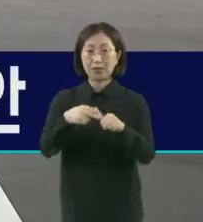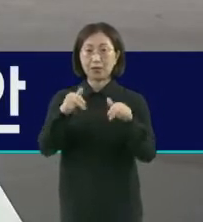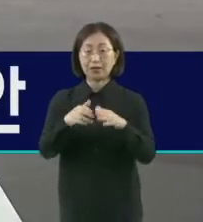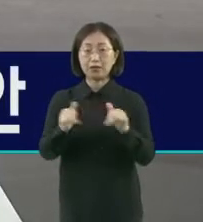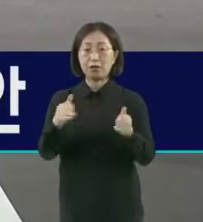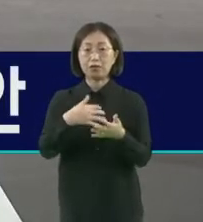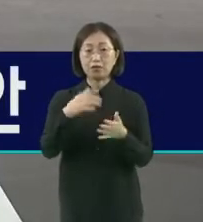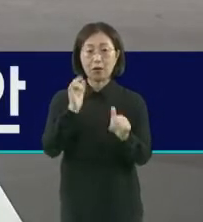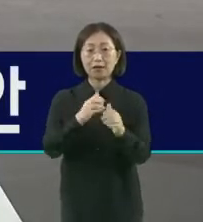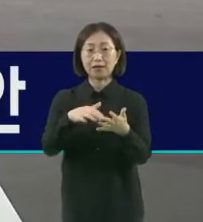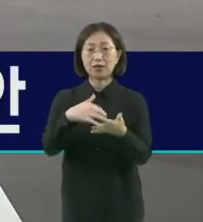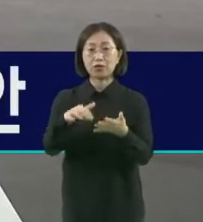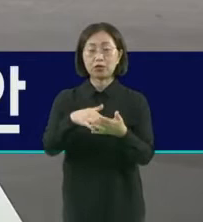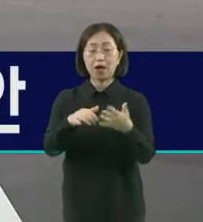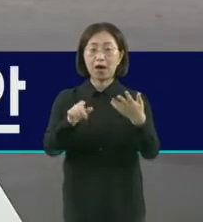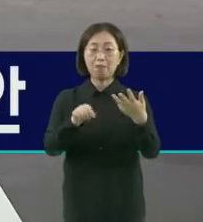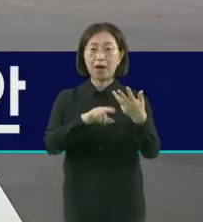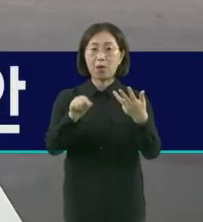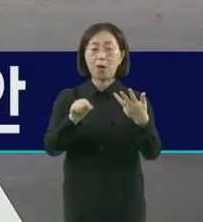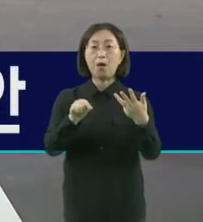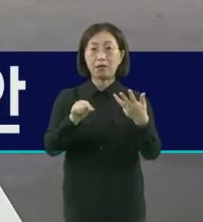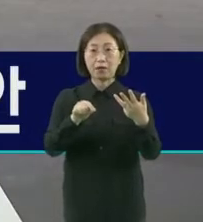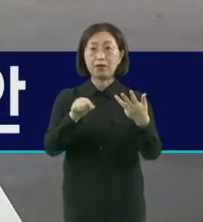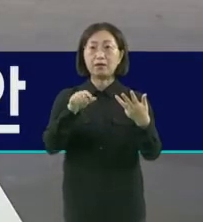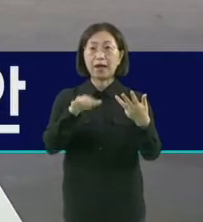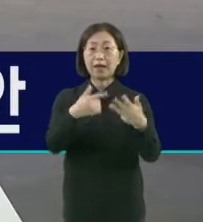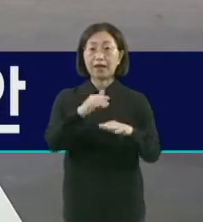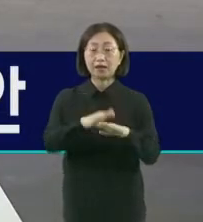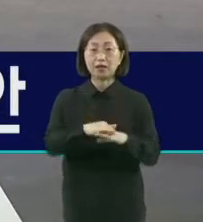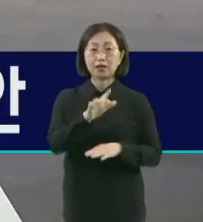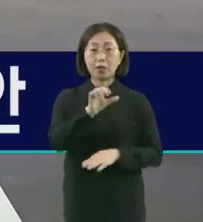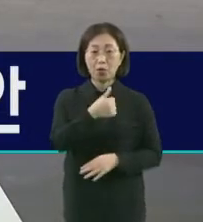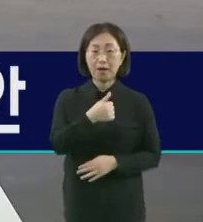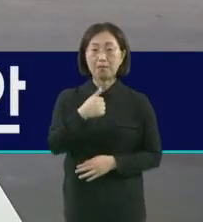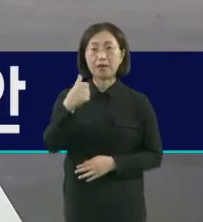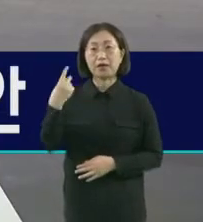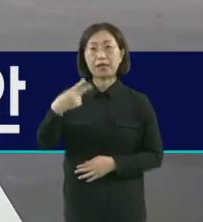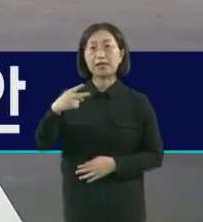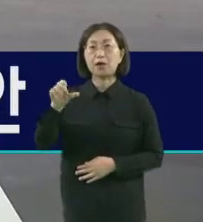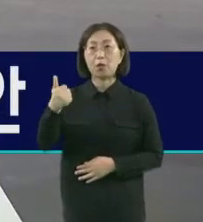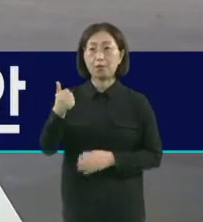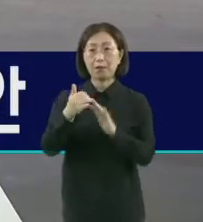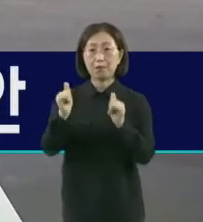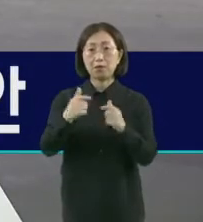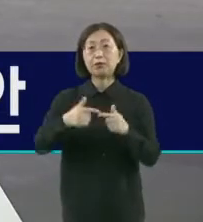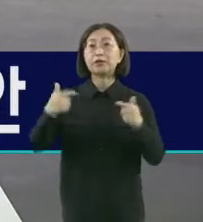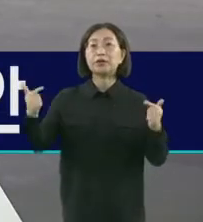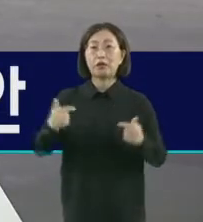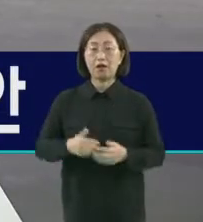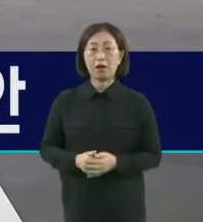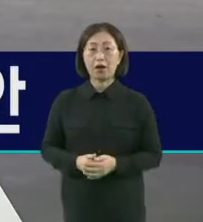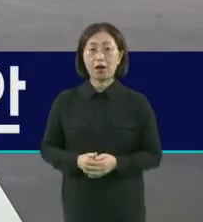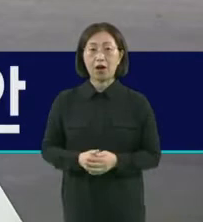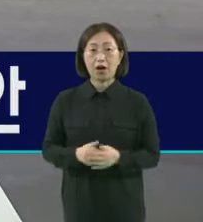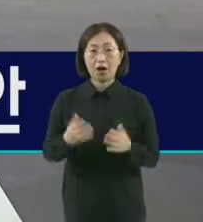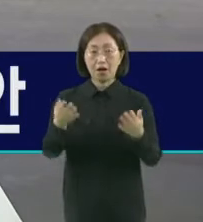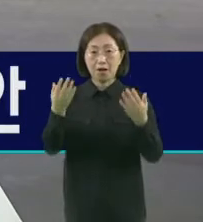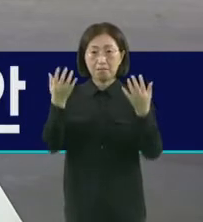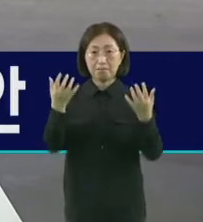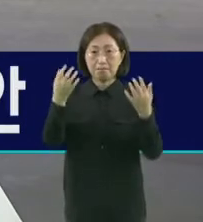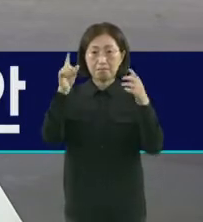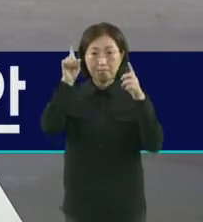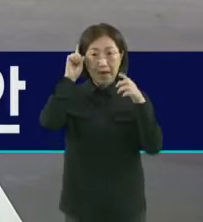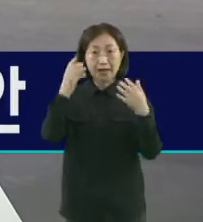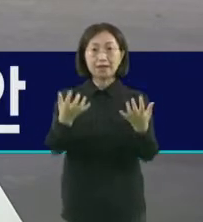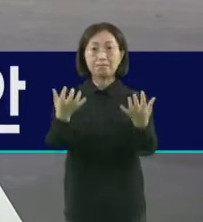수가 8월 들어 대전에서만 3주 만에 500명에서 2,500여 명으로 늘었습니다. 전면 등교를 하고